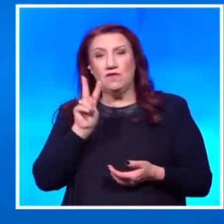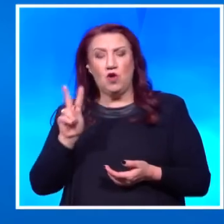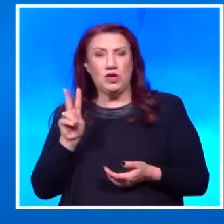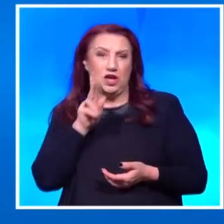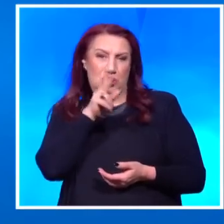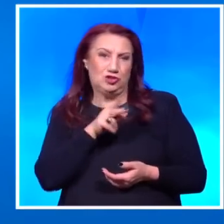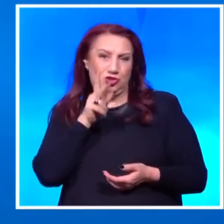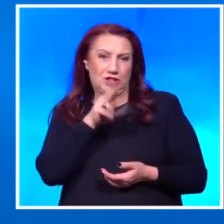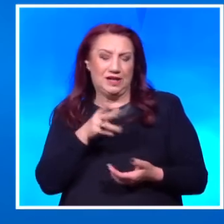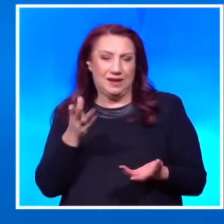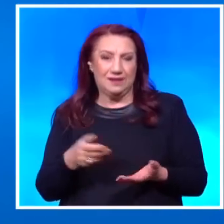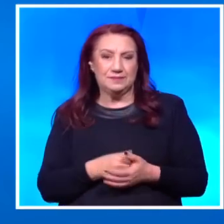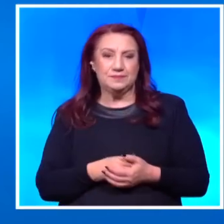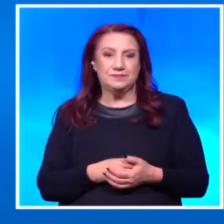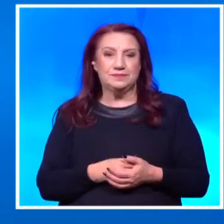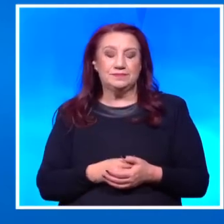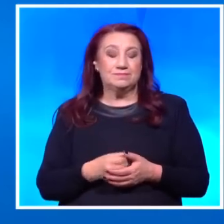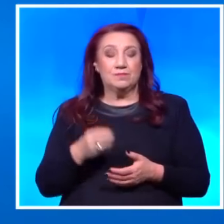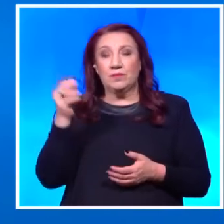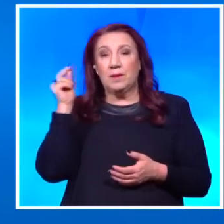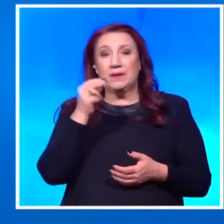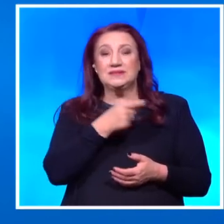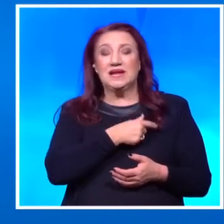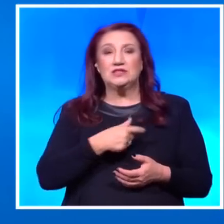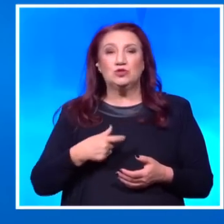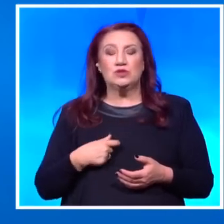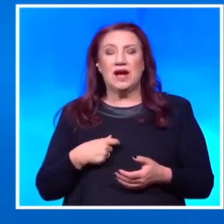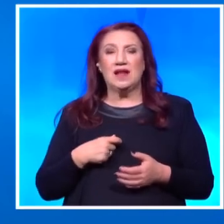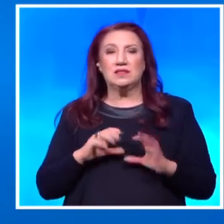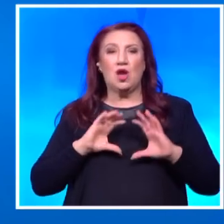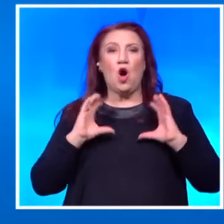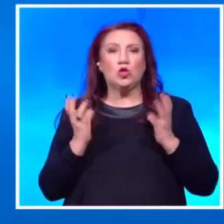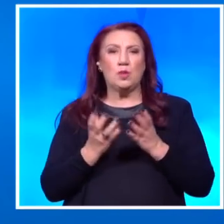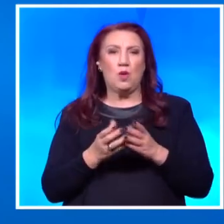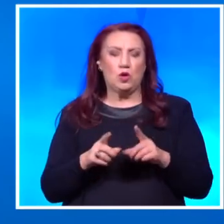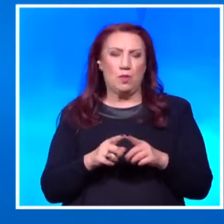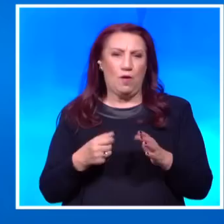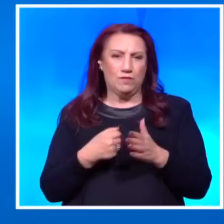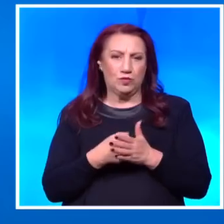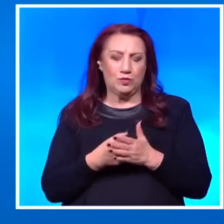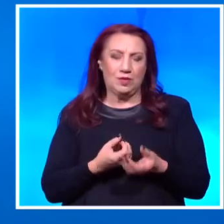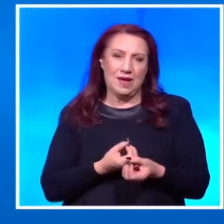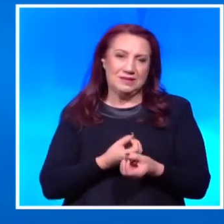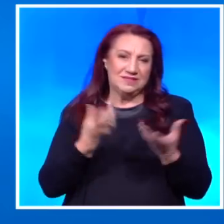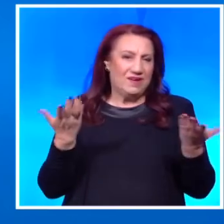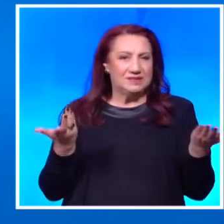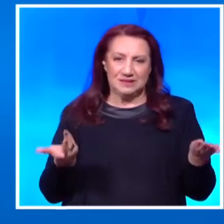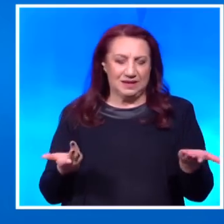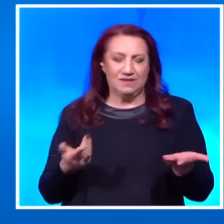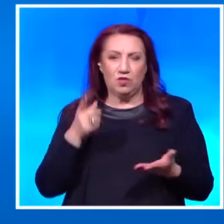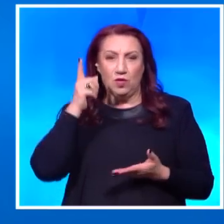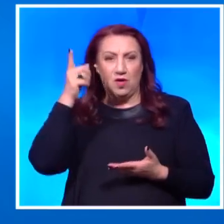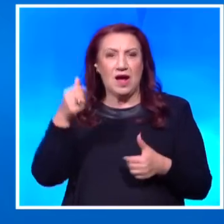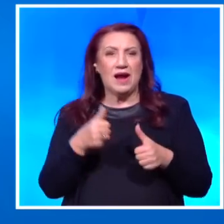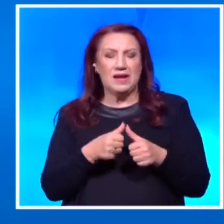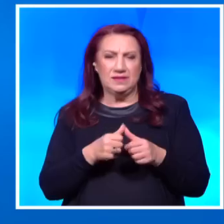Българският национален отбор по футбол се прочу с действията си извън терена. Часове след гостуването на Литва, медиите в страната